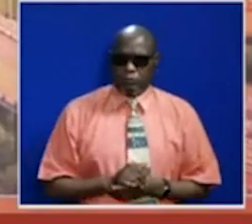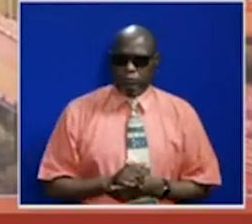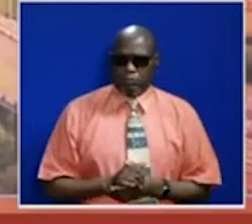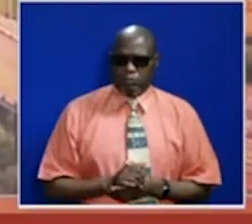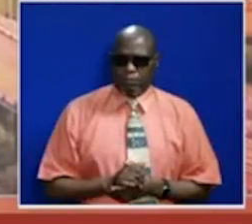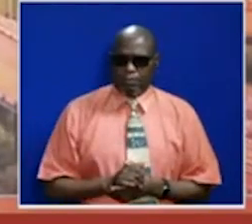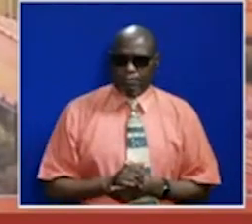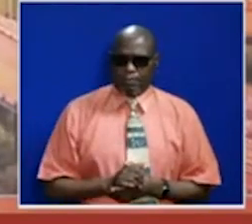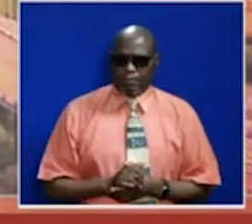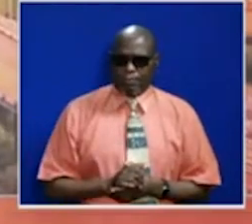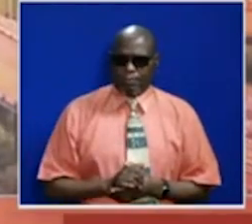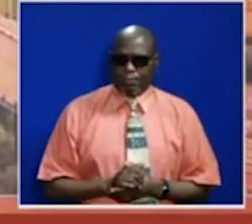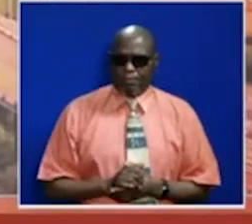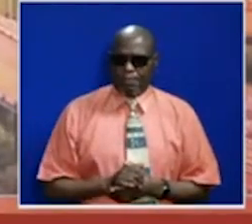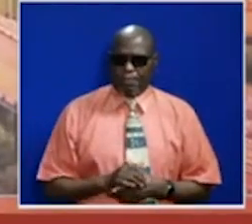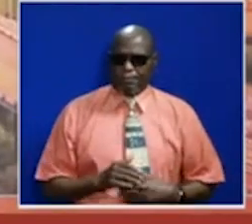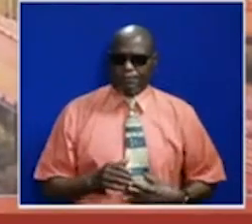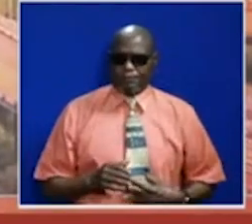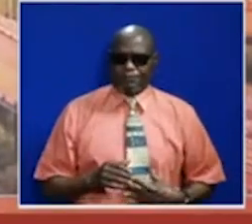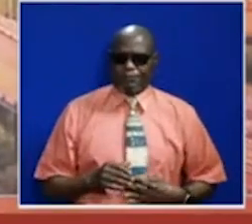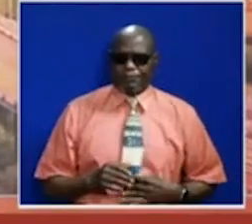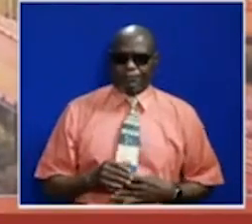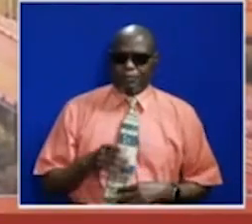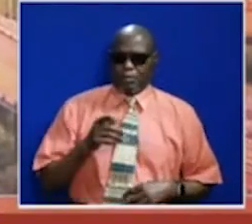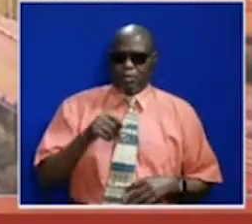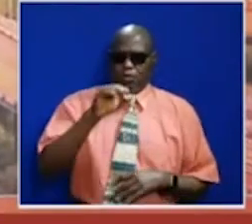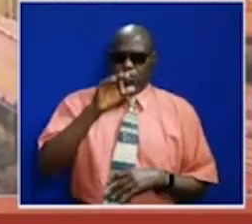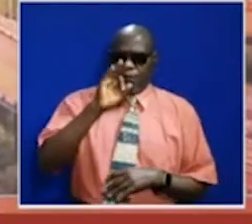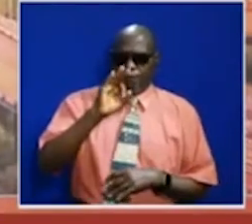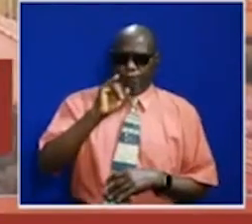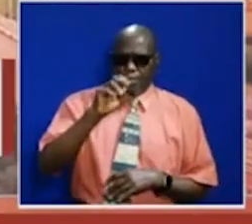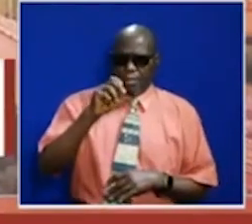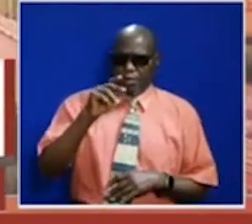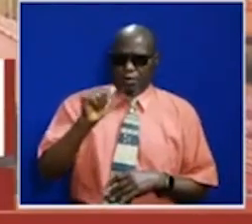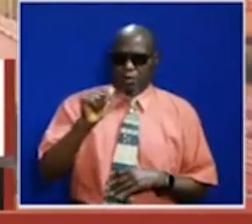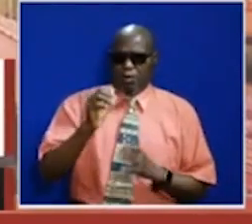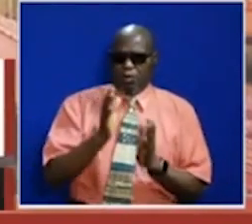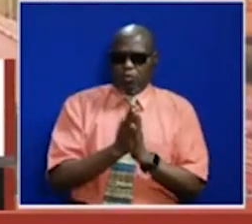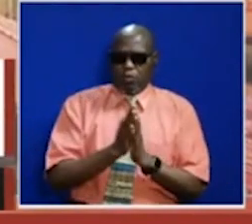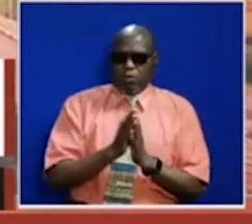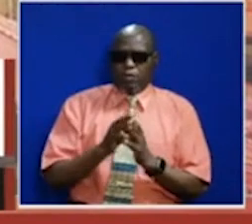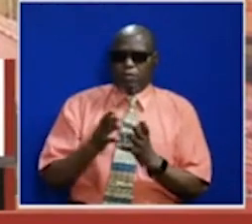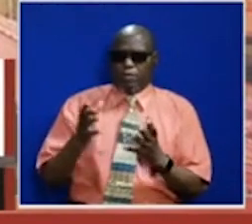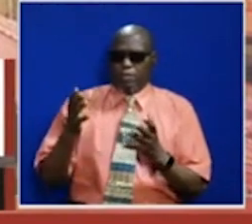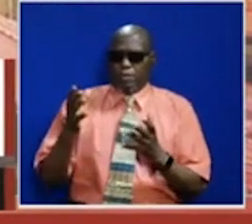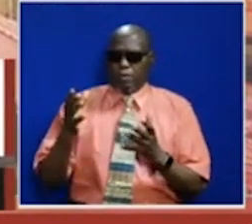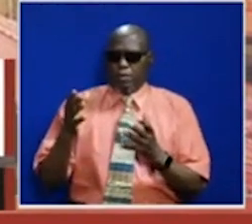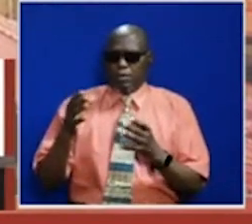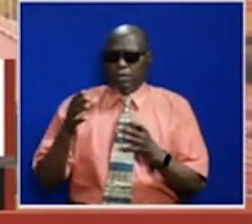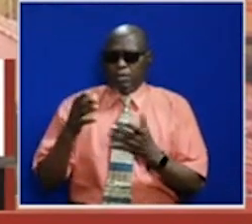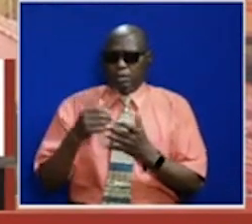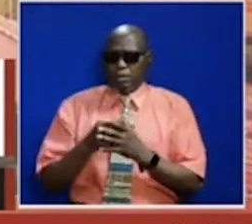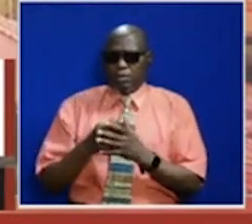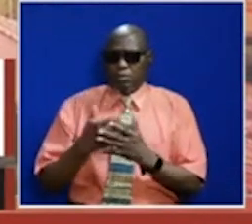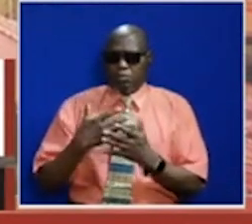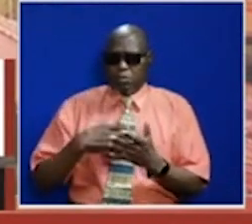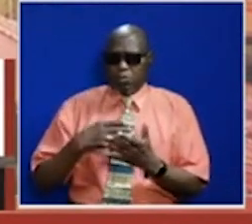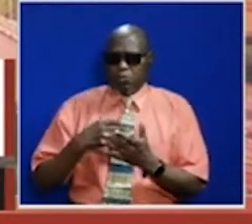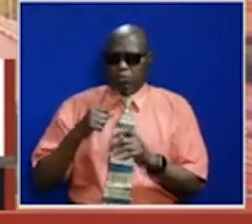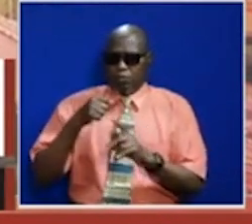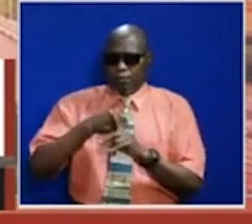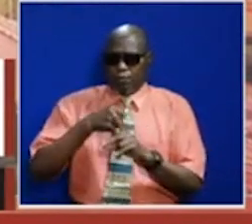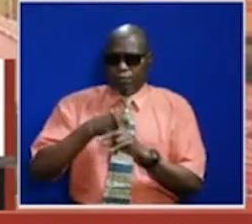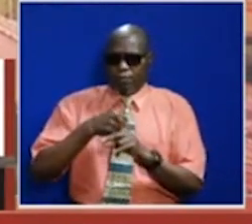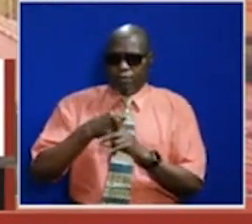Tukiachana hayo ni kwamba muungano wa mawakili wanawake FIDA pamoja na shirika la kutetea haki za wanaoishi na virusi vya ukimwi